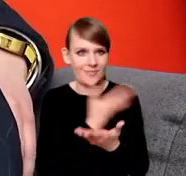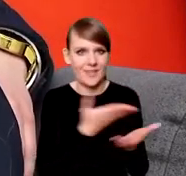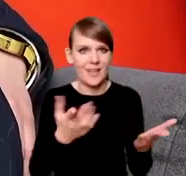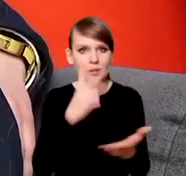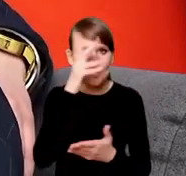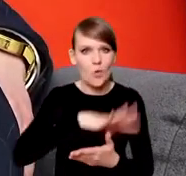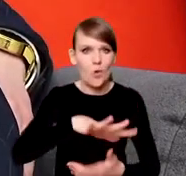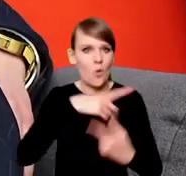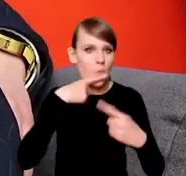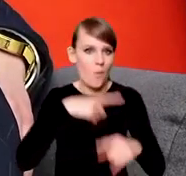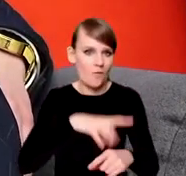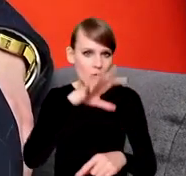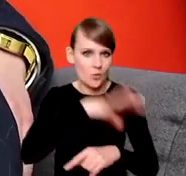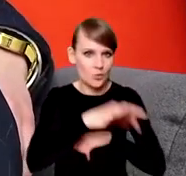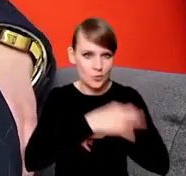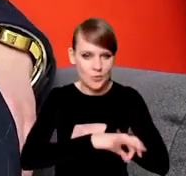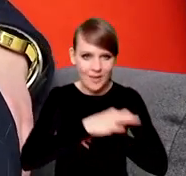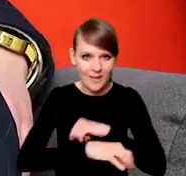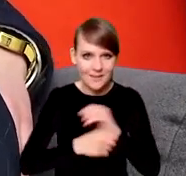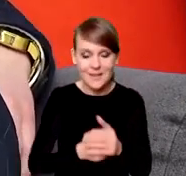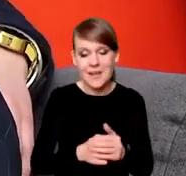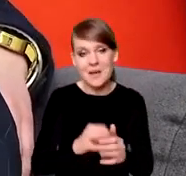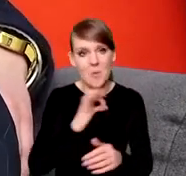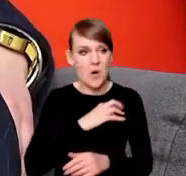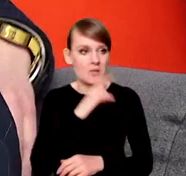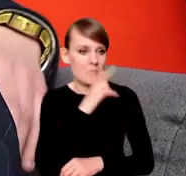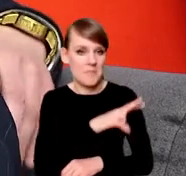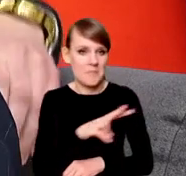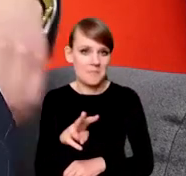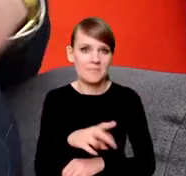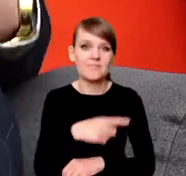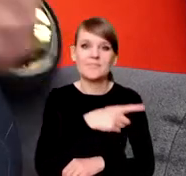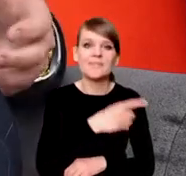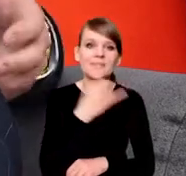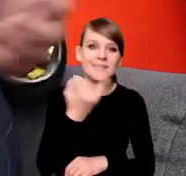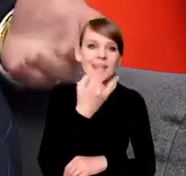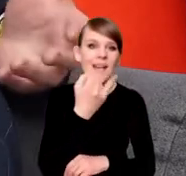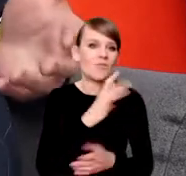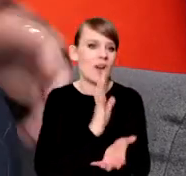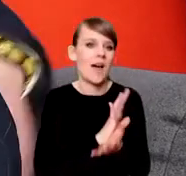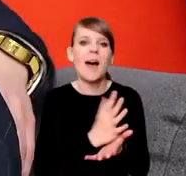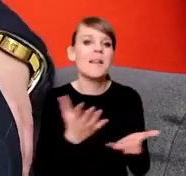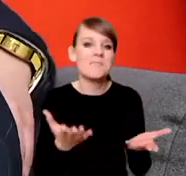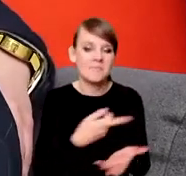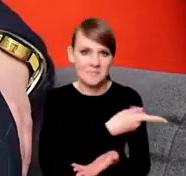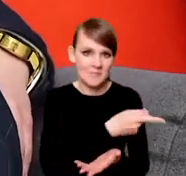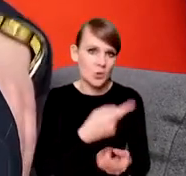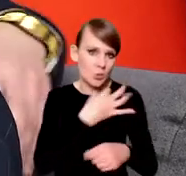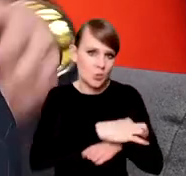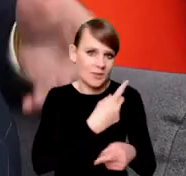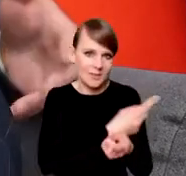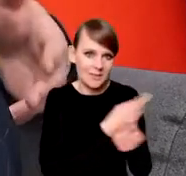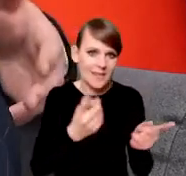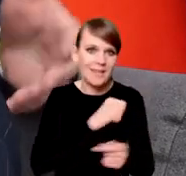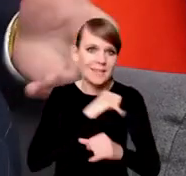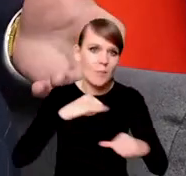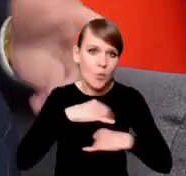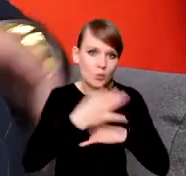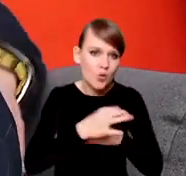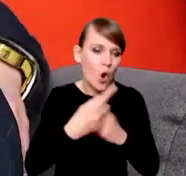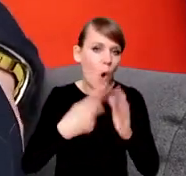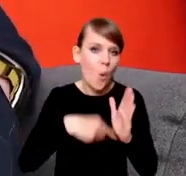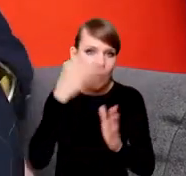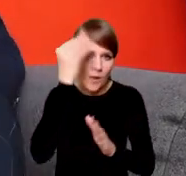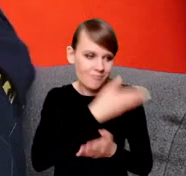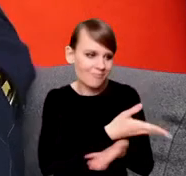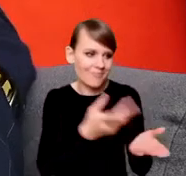studenckiego, który z mojej perspektywy zawsze ma jednak charakter oddolny. To znaczy studenci, samorząd studencki czy koło naukowe postanawia, że chce przeprowadzić